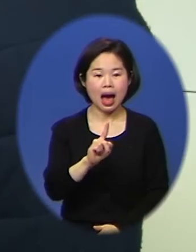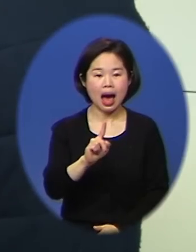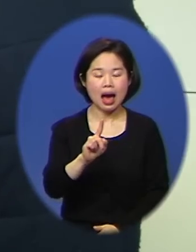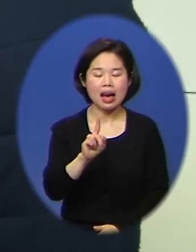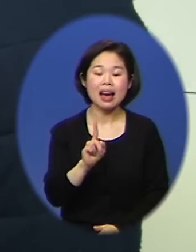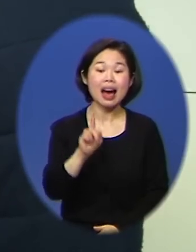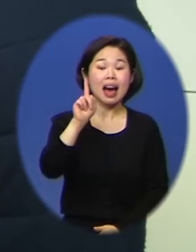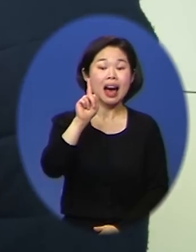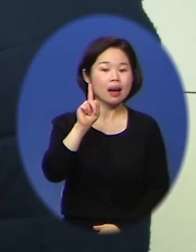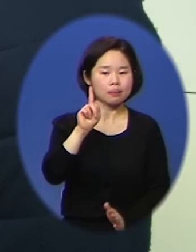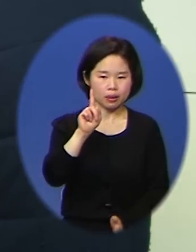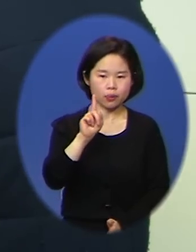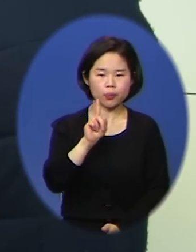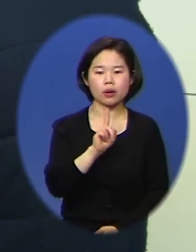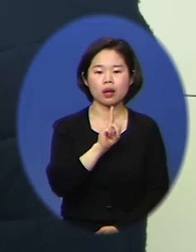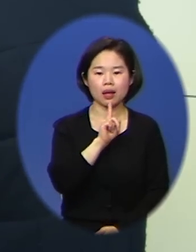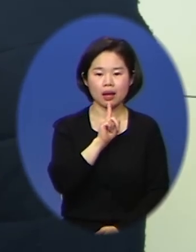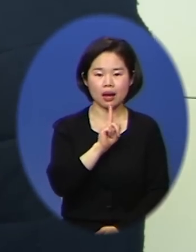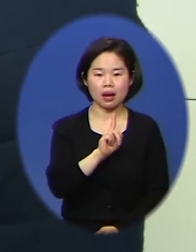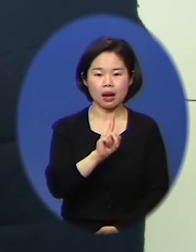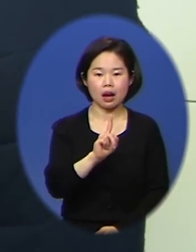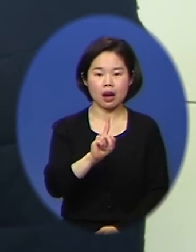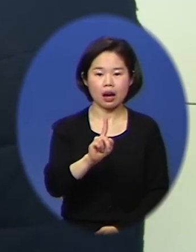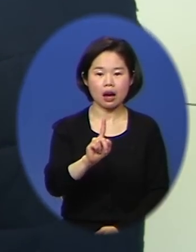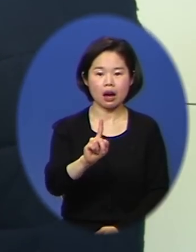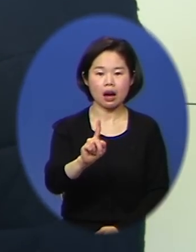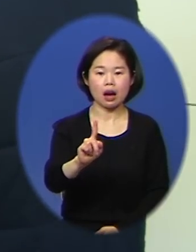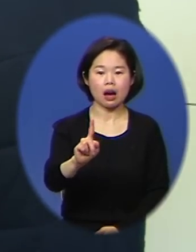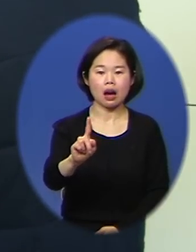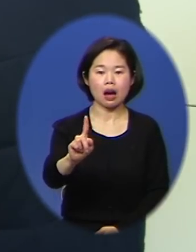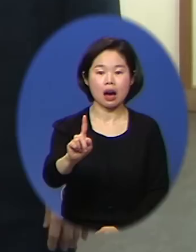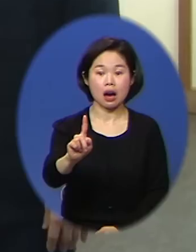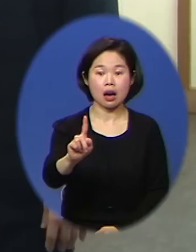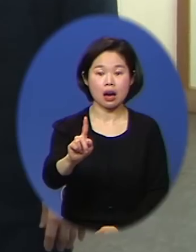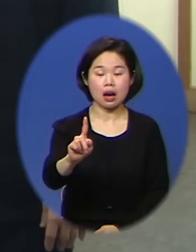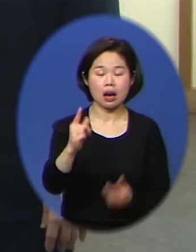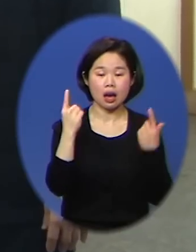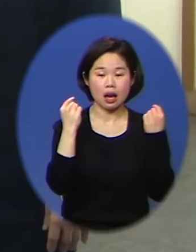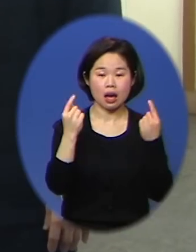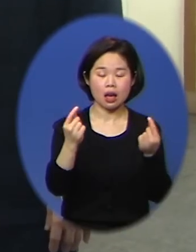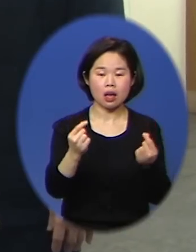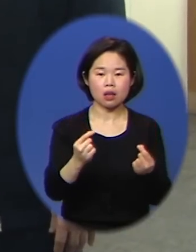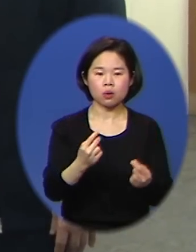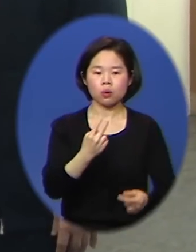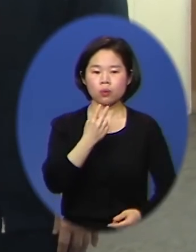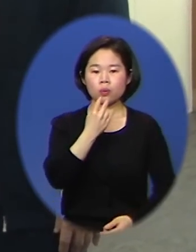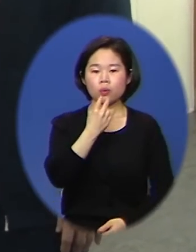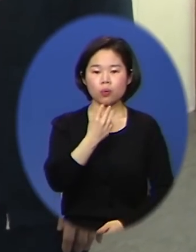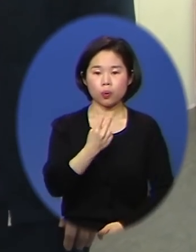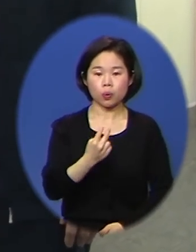아 이렇게 되니까 뜨지 말고 소리가 아 그냥 이 상태로 호흡 빼세요.